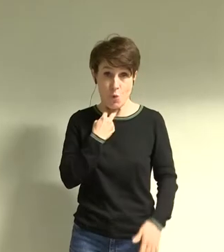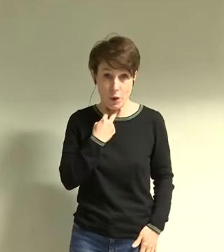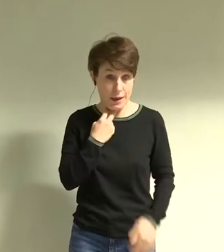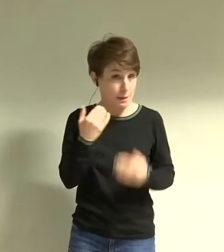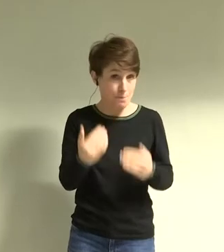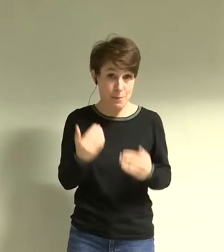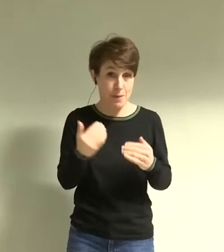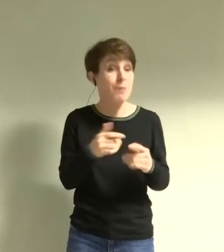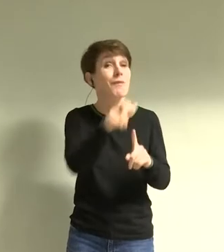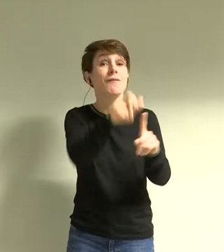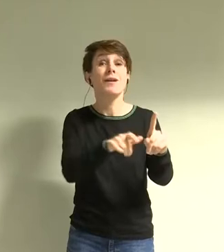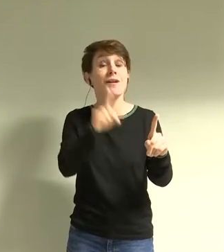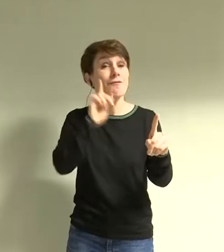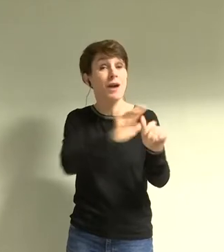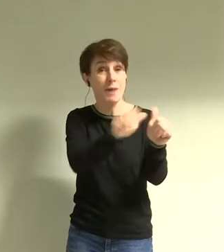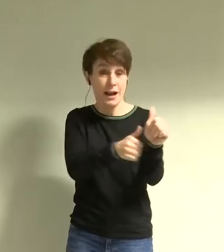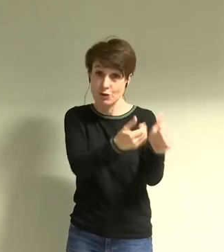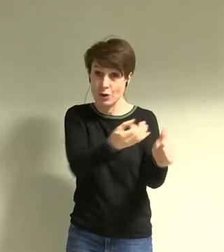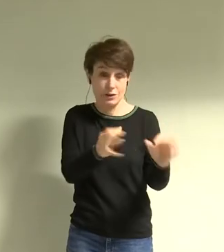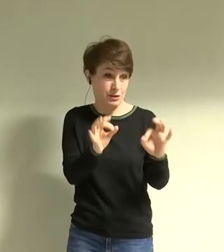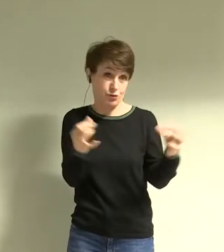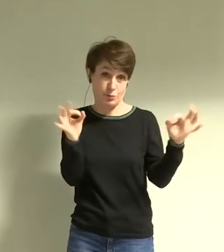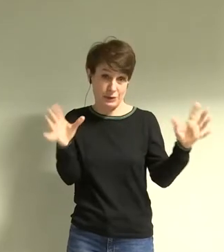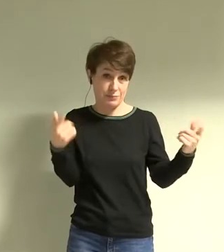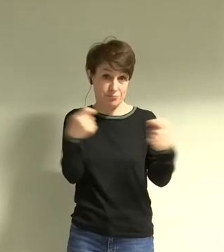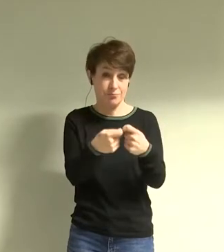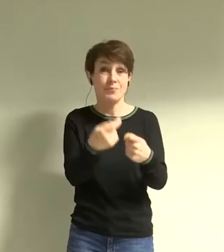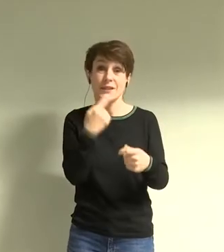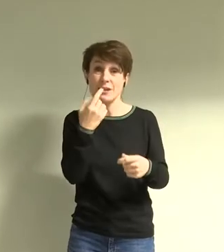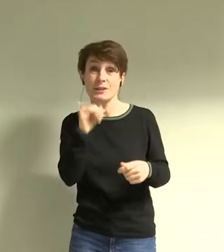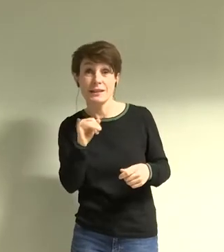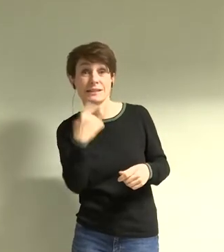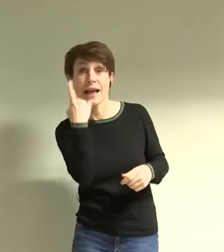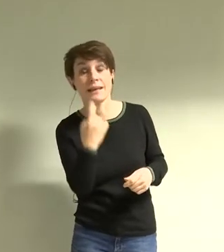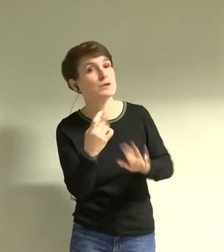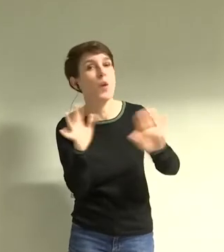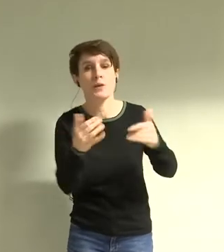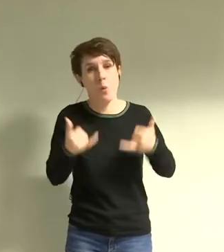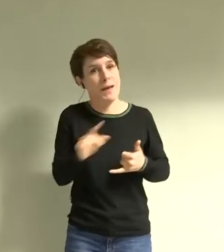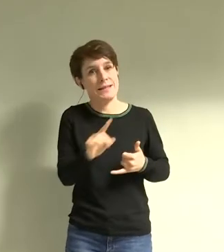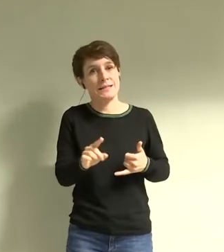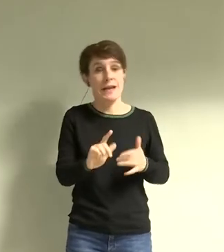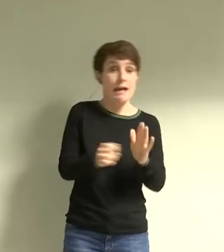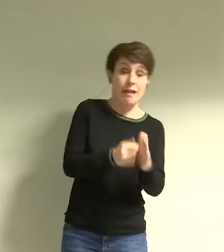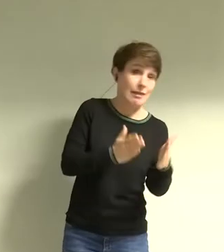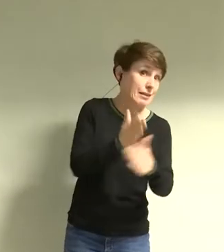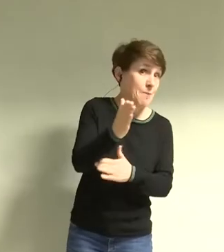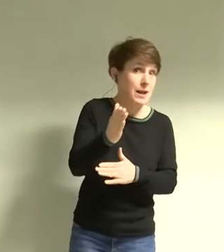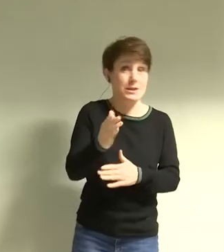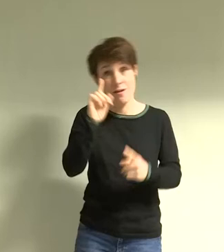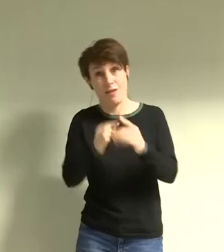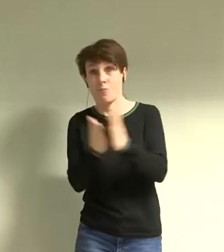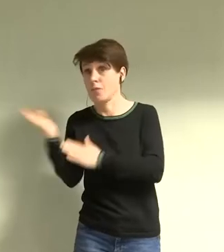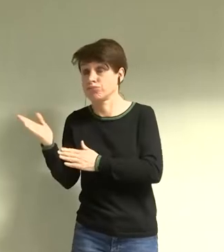tout le système est fait pour que si on pose une question c'est pas le bon endroit c'est pas le bon délai c'est pas le bon sujet